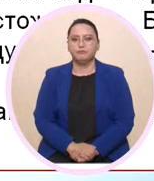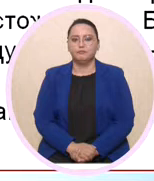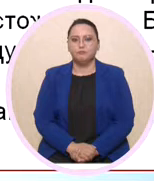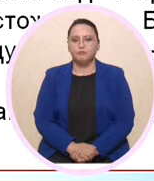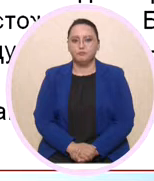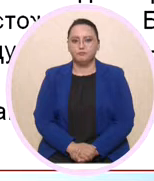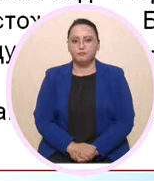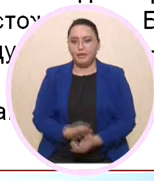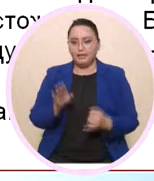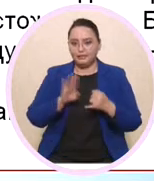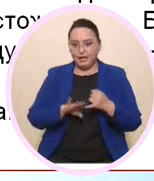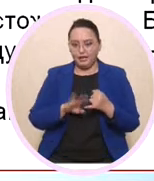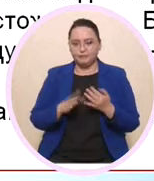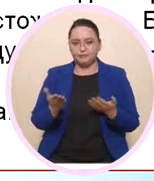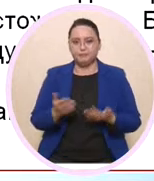За дараагийн хэсэг.